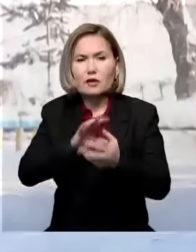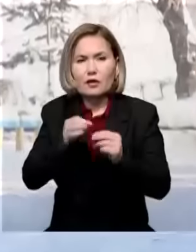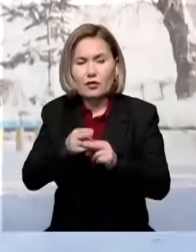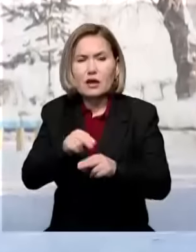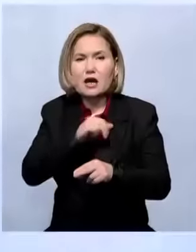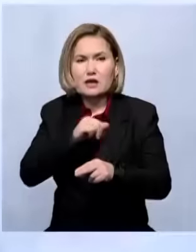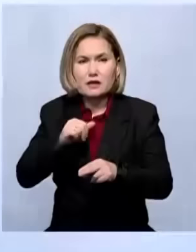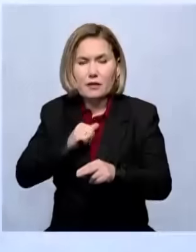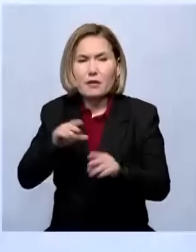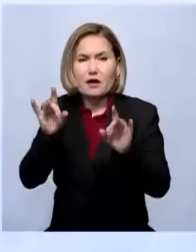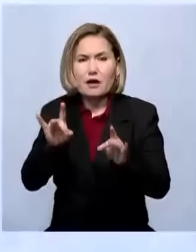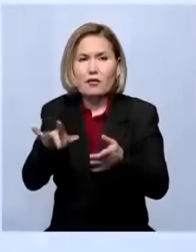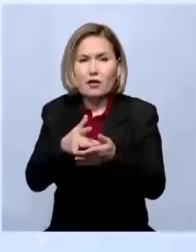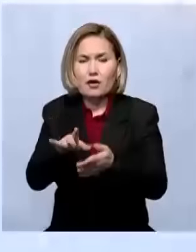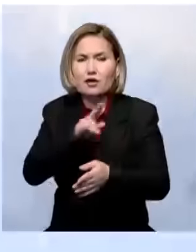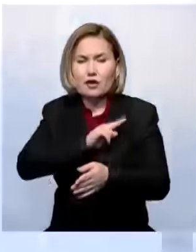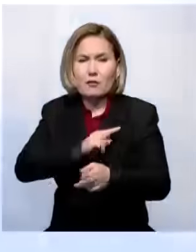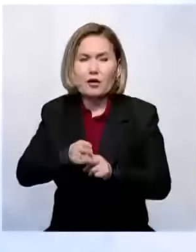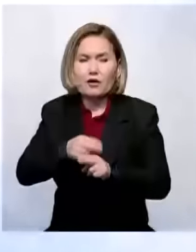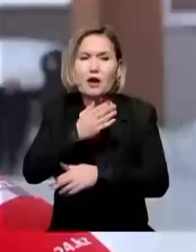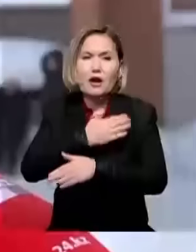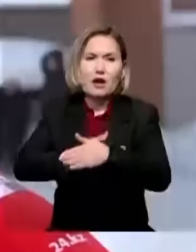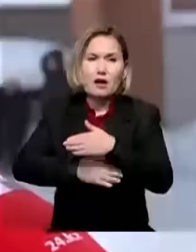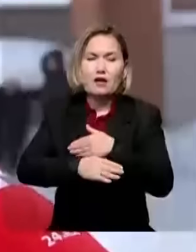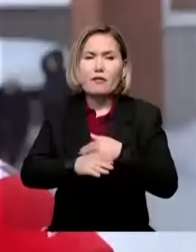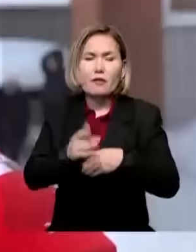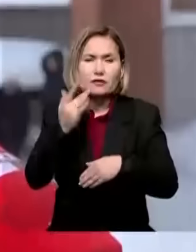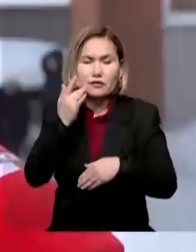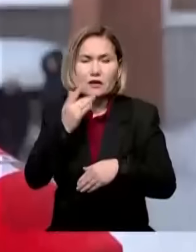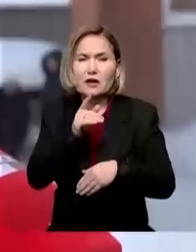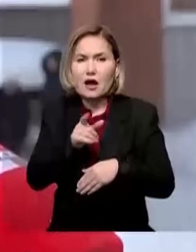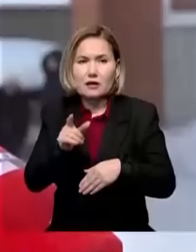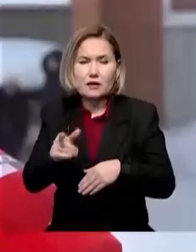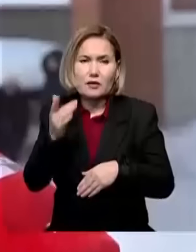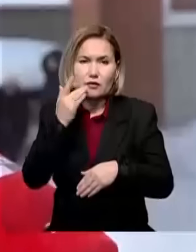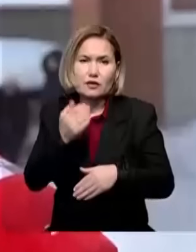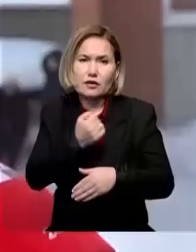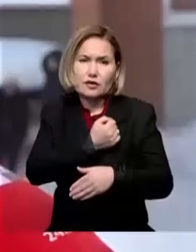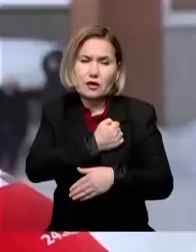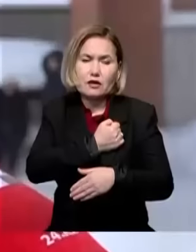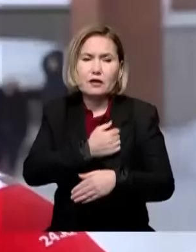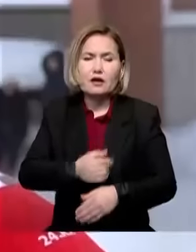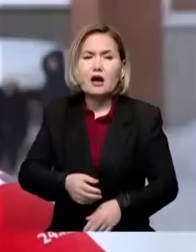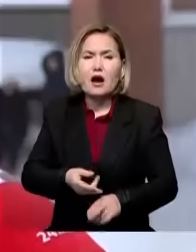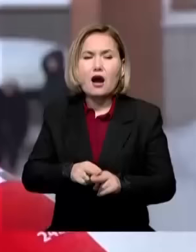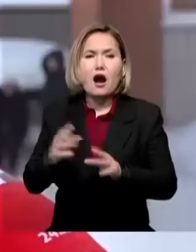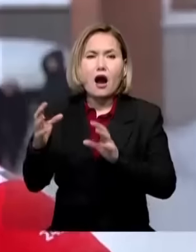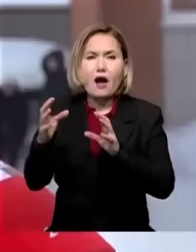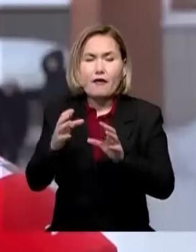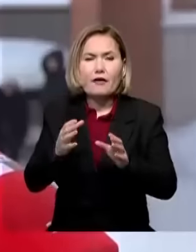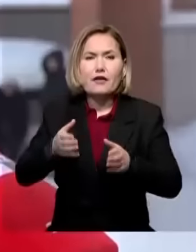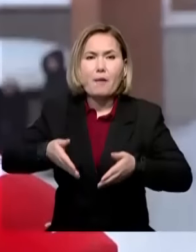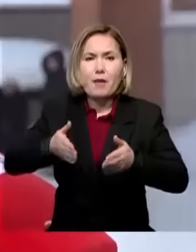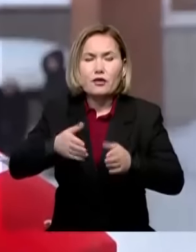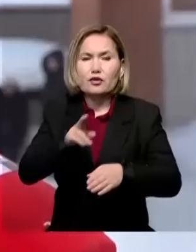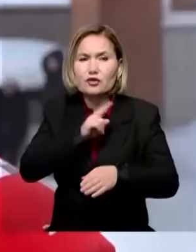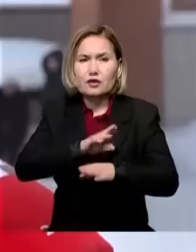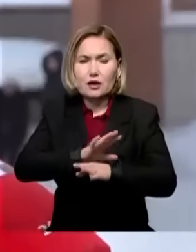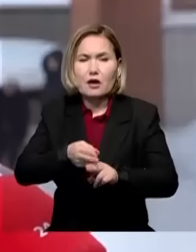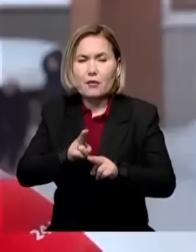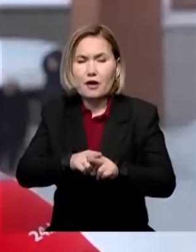істейді. Бірақ өзіндей жандарға жан ашиды. Там не работают. Автобустардың пандусы істемейді.